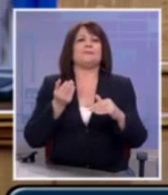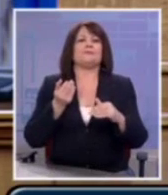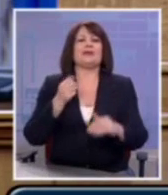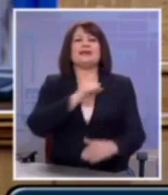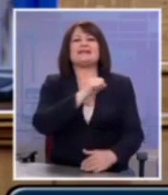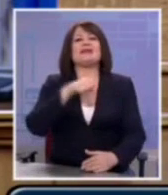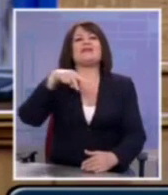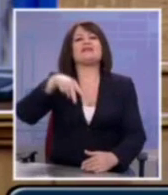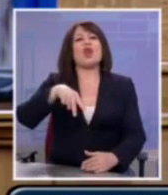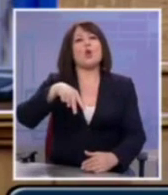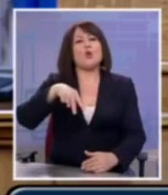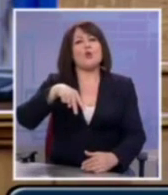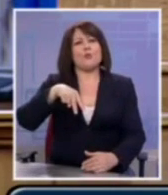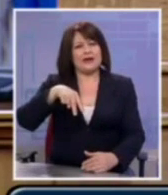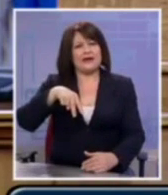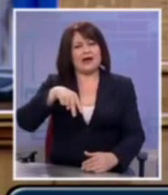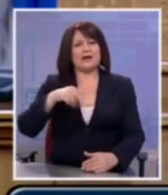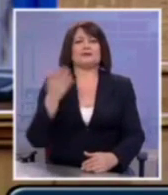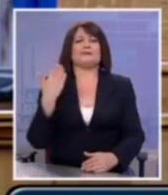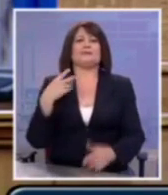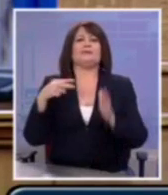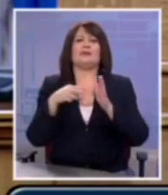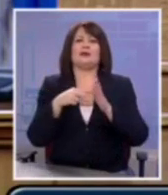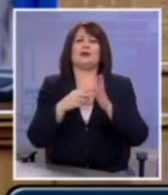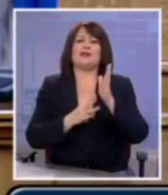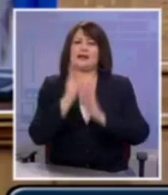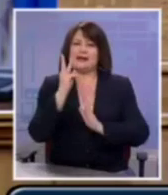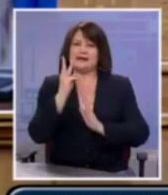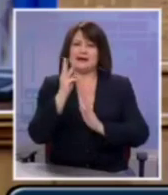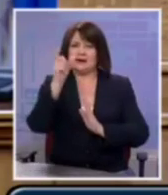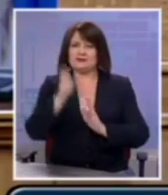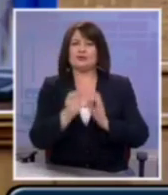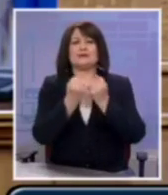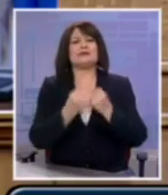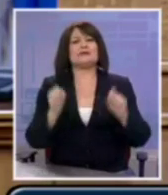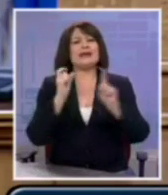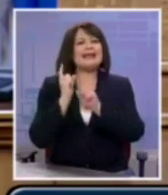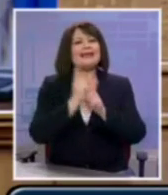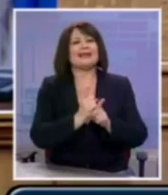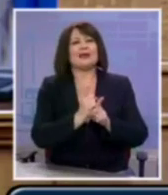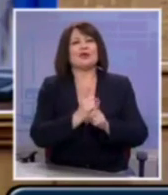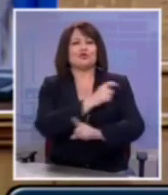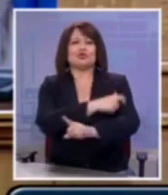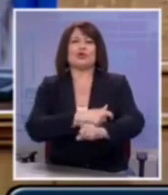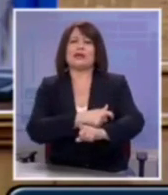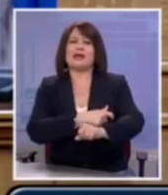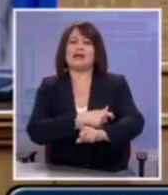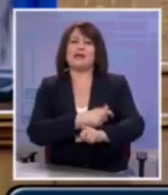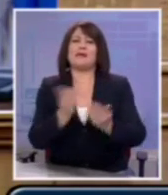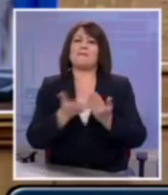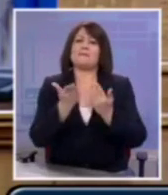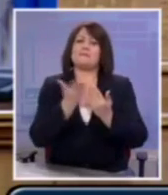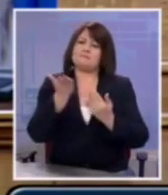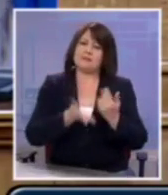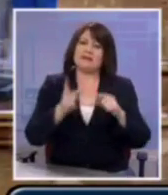Σέφας Λούμινα, που ήδη το 2013, ως ανεξάρτητος εμπειρογνώμονας του ΟΗΕ,